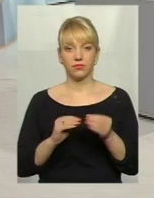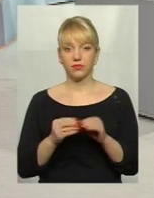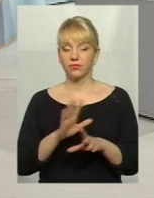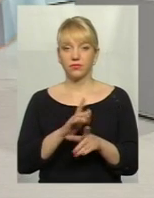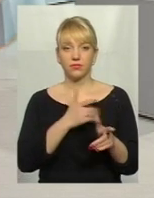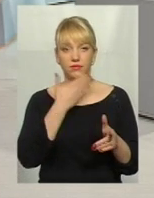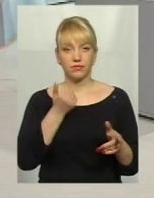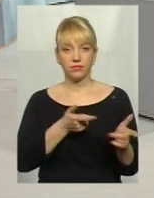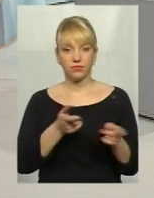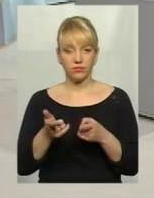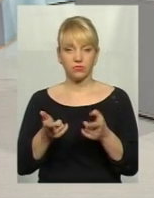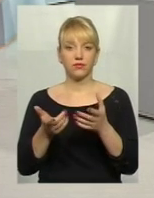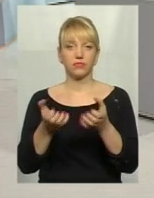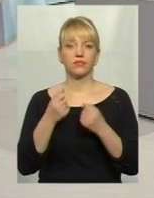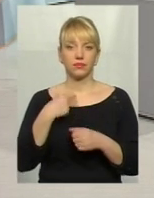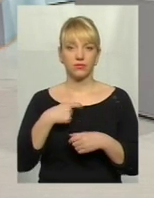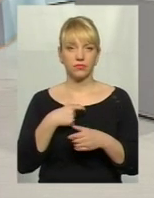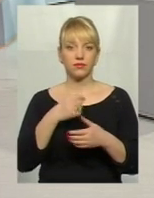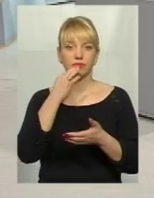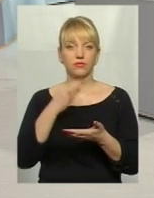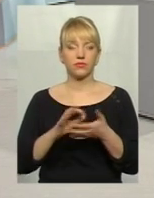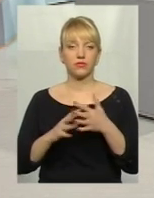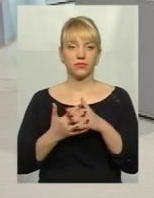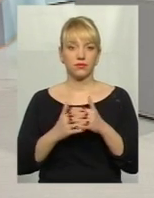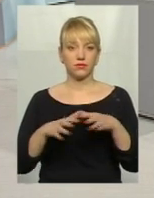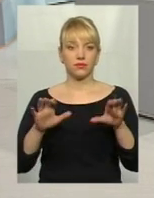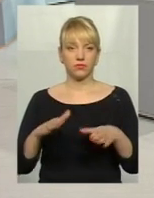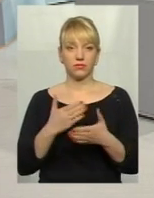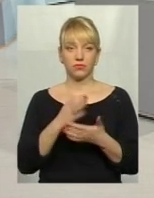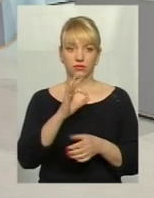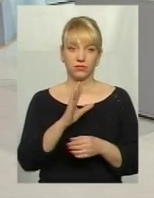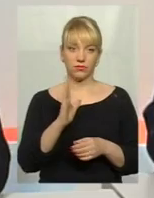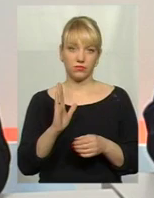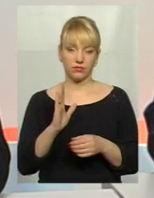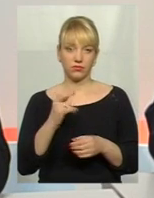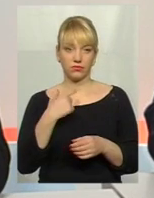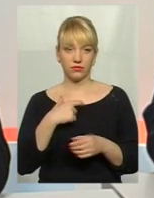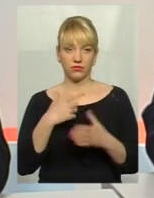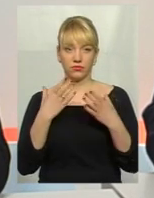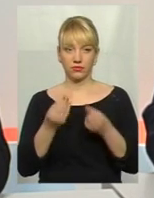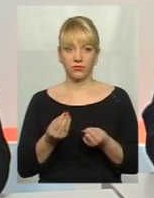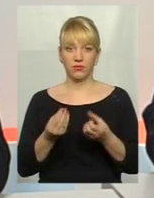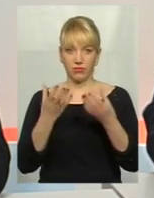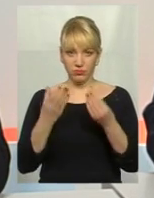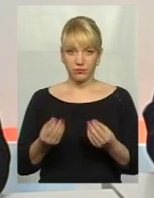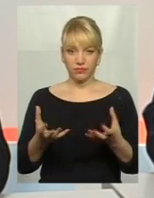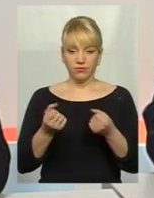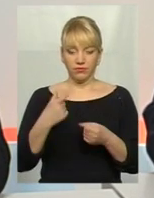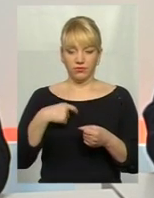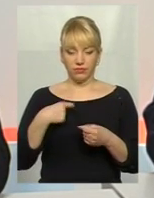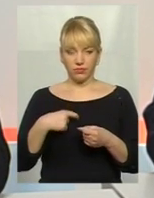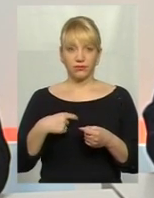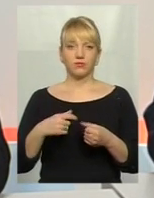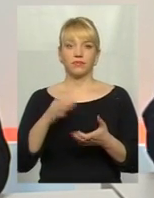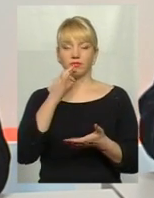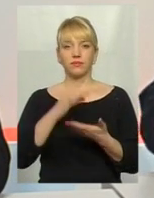на себе відповідальність деяких сільських голів. Адже фактично от Олександр Володимирович на сьогоднішній день взяв на себе відповідальність за величезну